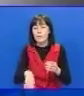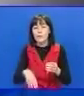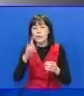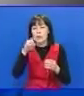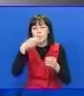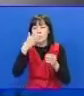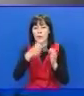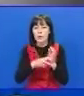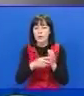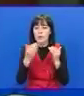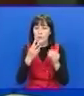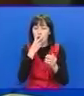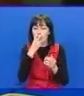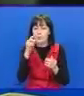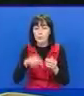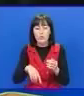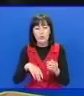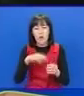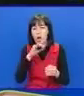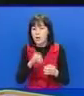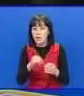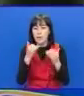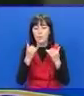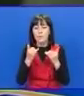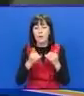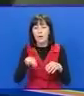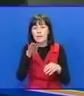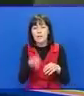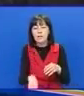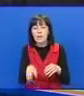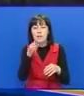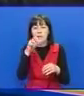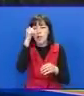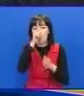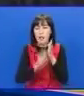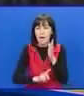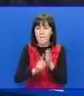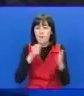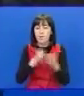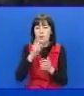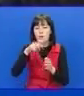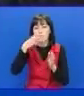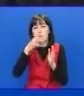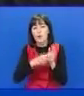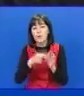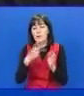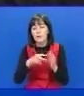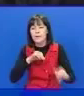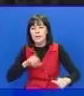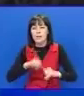болса, биылғы көрсеткіште көңіл қуантпайды. Бұған асып бекімегендер жыл басынан бері 132 қылмыс